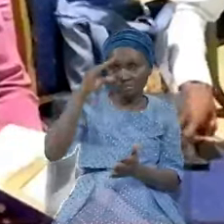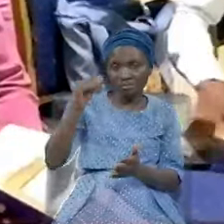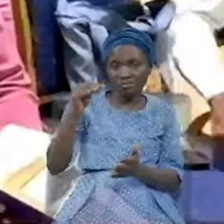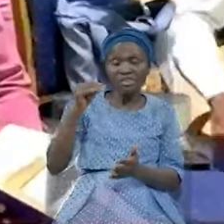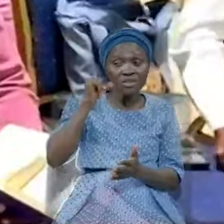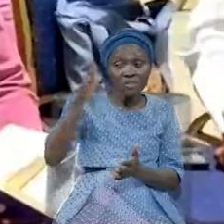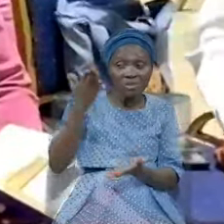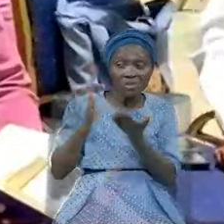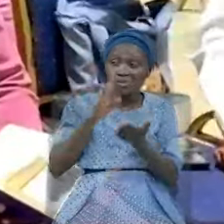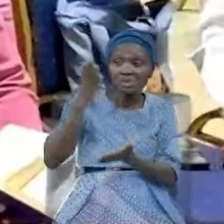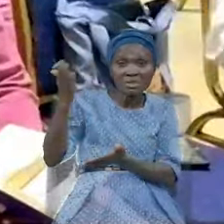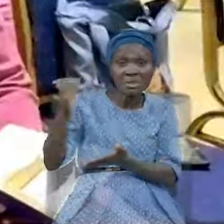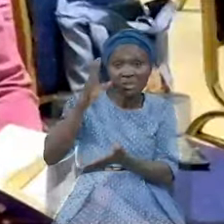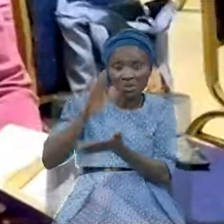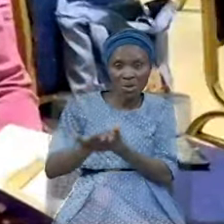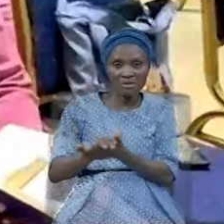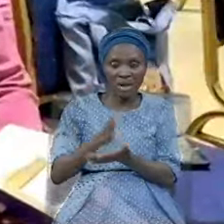témérité. Je suis indépendant.